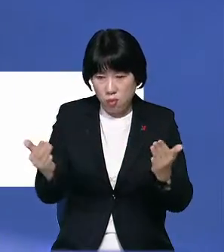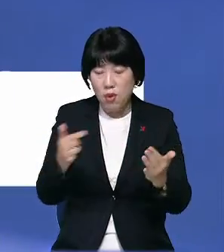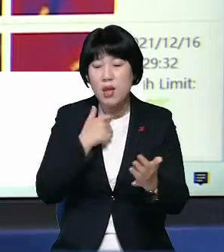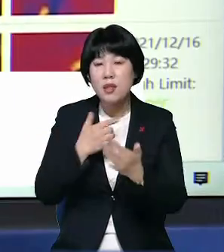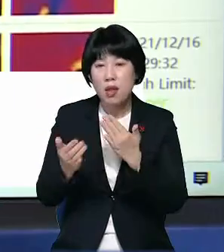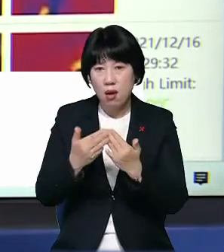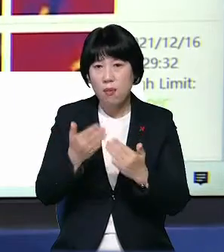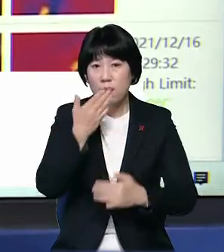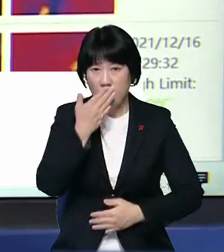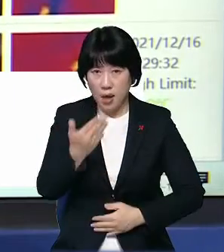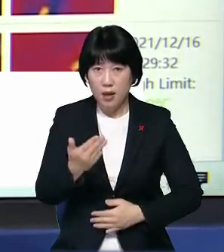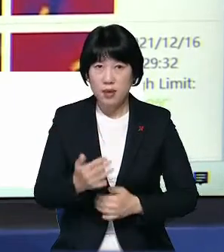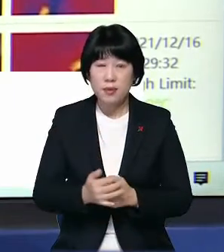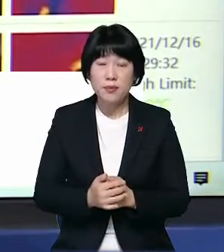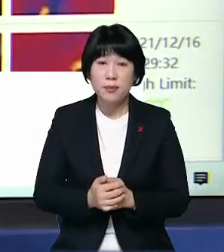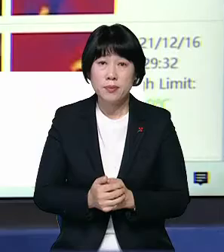있습니다.